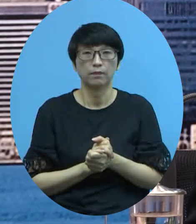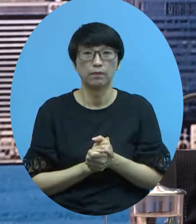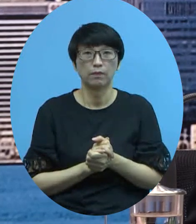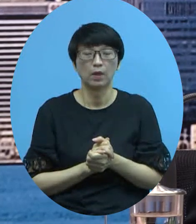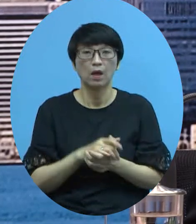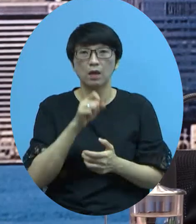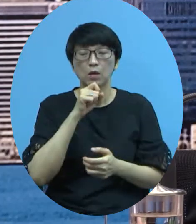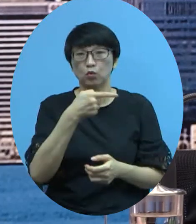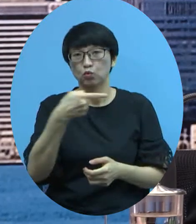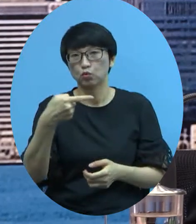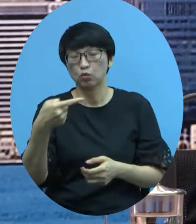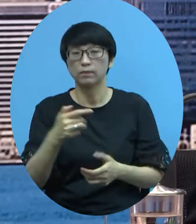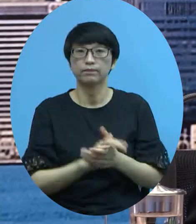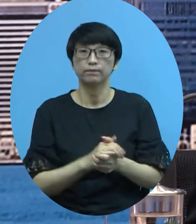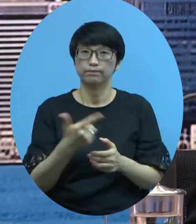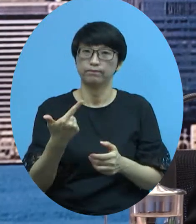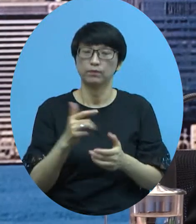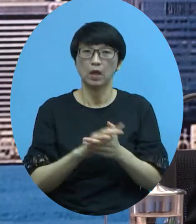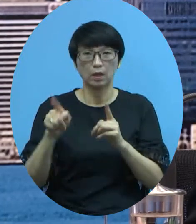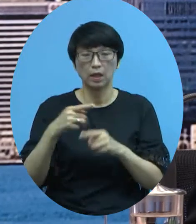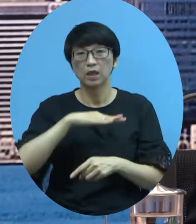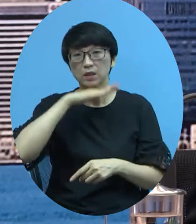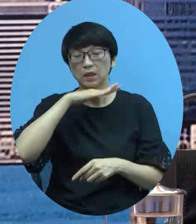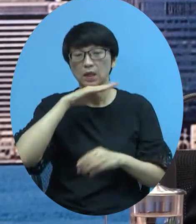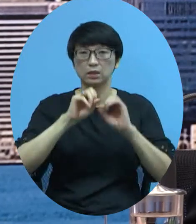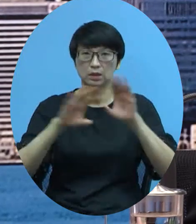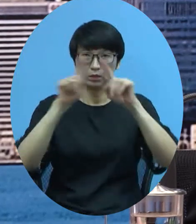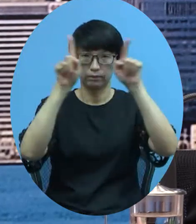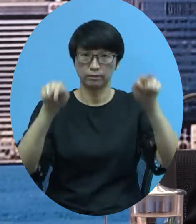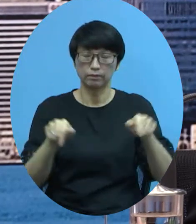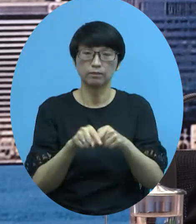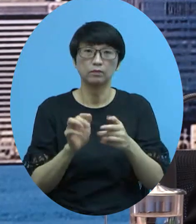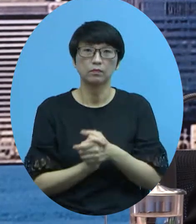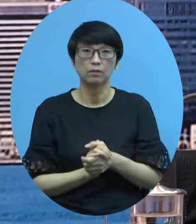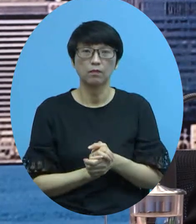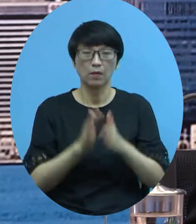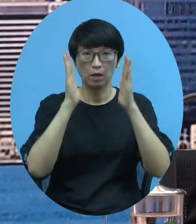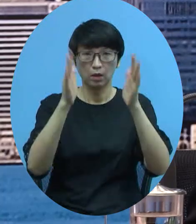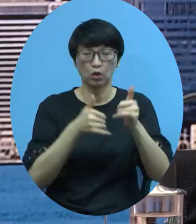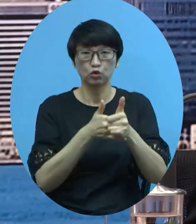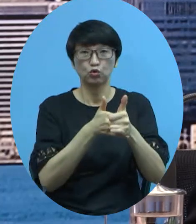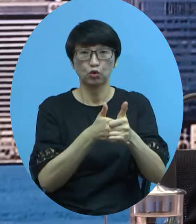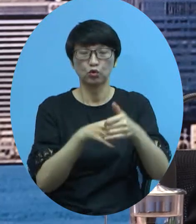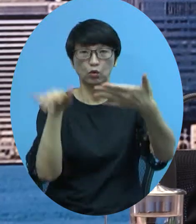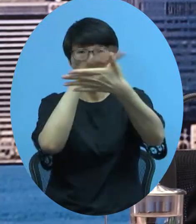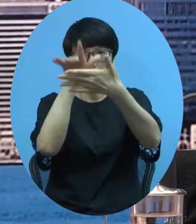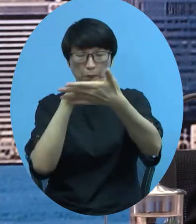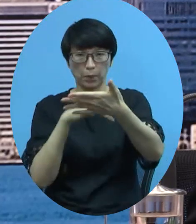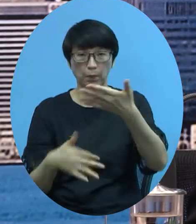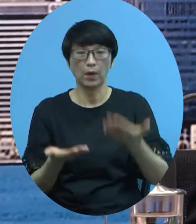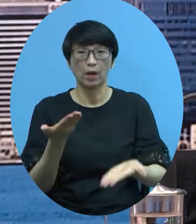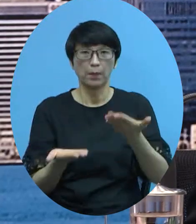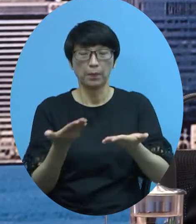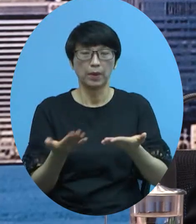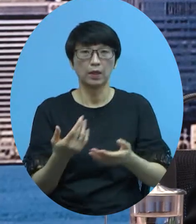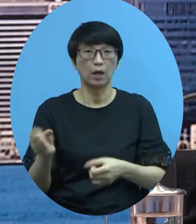現陰性，咁其他嘅人咧仲係等緊結果嘅。咁大家都留意到咧，追蹤個名單咧其實係比琴日增加